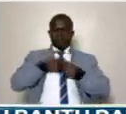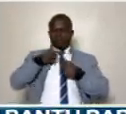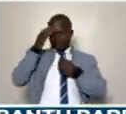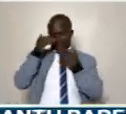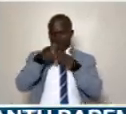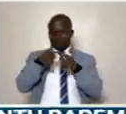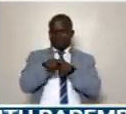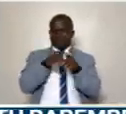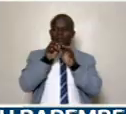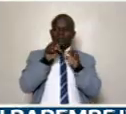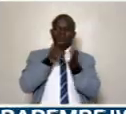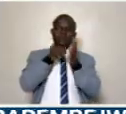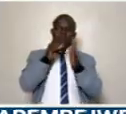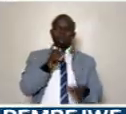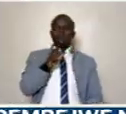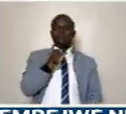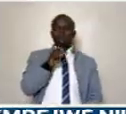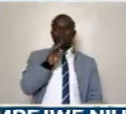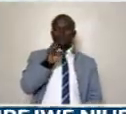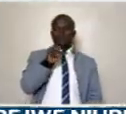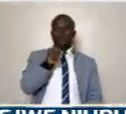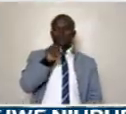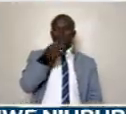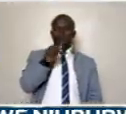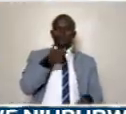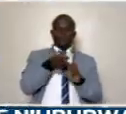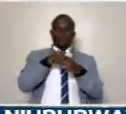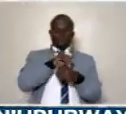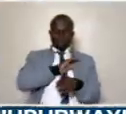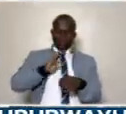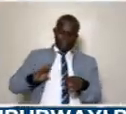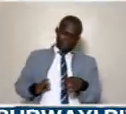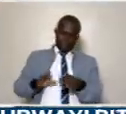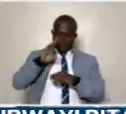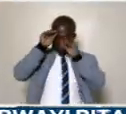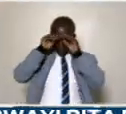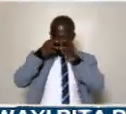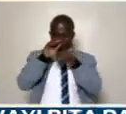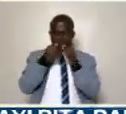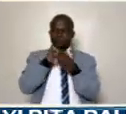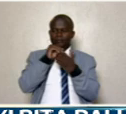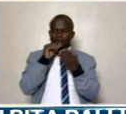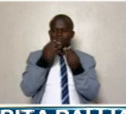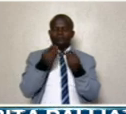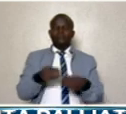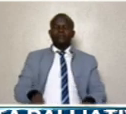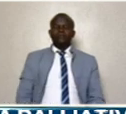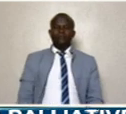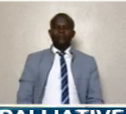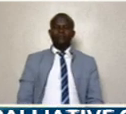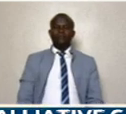nk'uko bisobanurwa na Dr. Taufik Ben Adi uturuka mu gihugu cy'Ububiligi, kwiga uburyo ngo ntibyoroshye. These